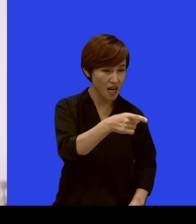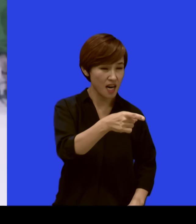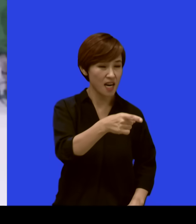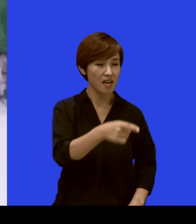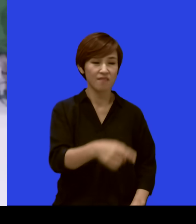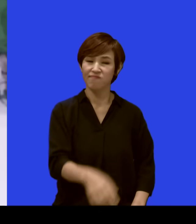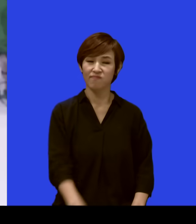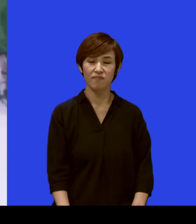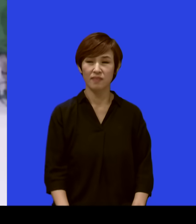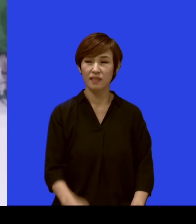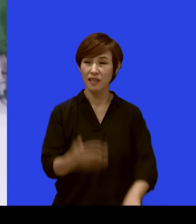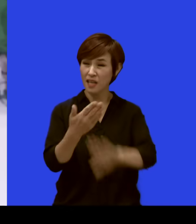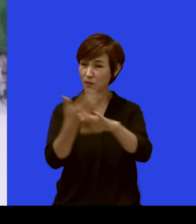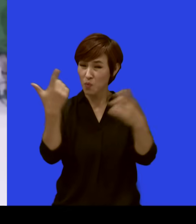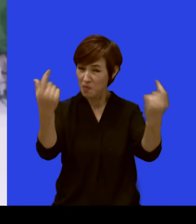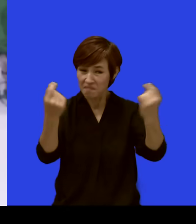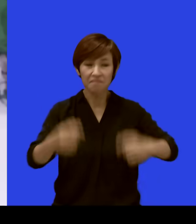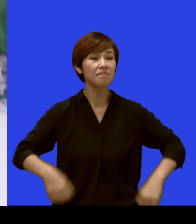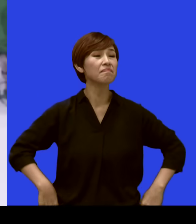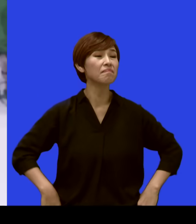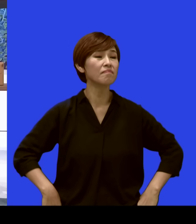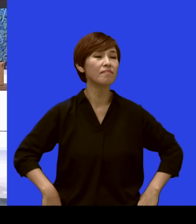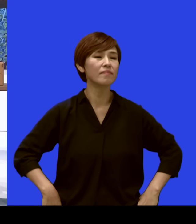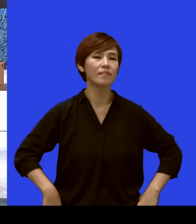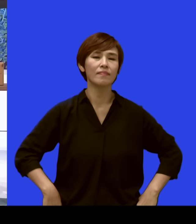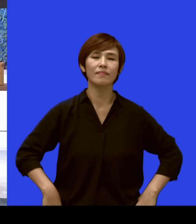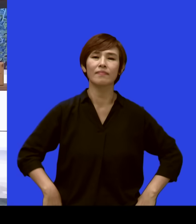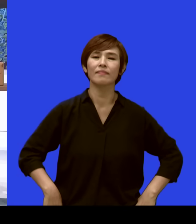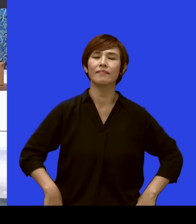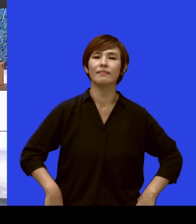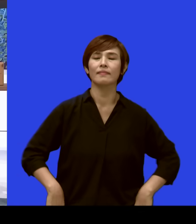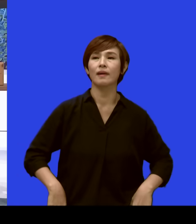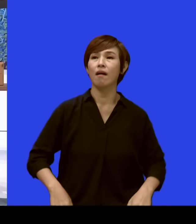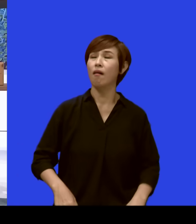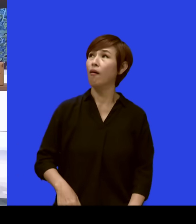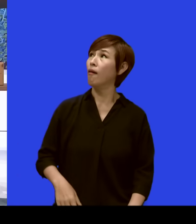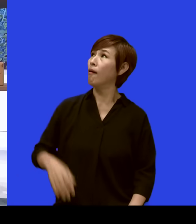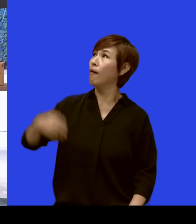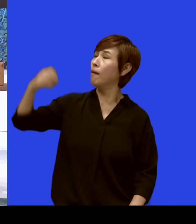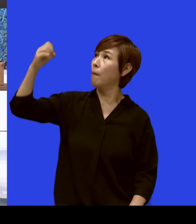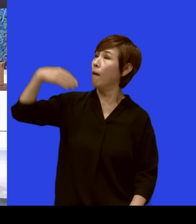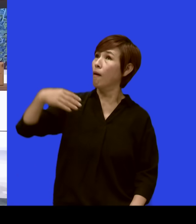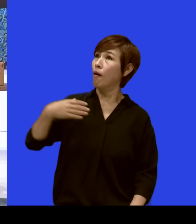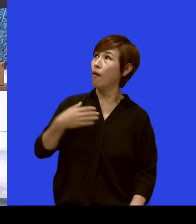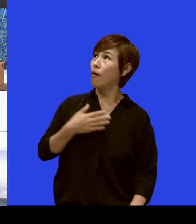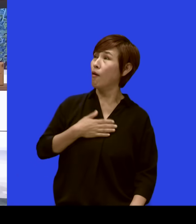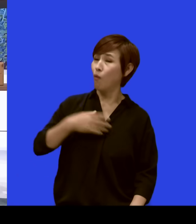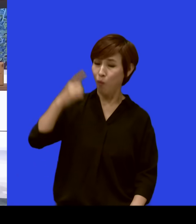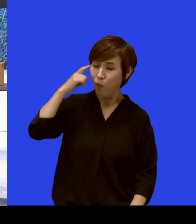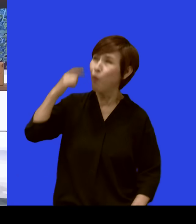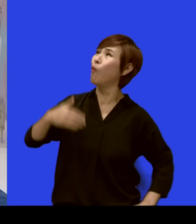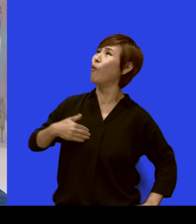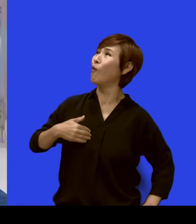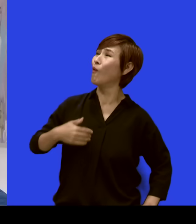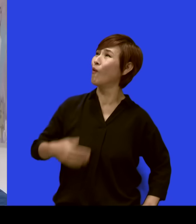싶어 하네. 너도 똑같네. 근데 내가 더 화가 났습니다. 하나님, 아니 나한테 왜